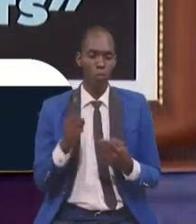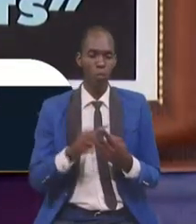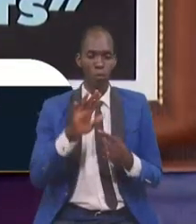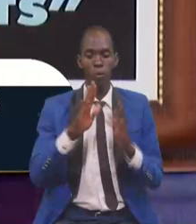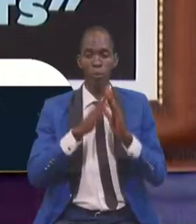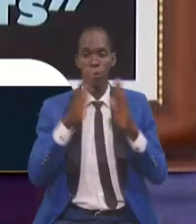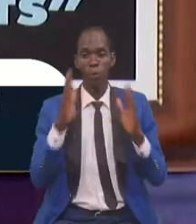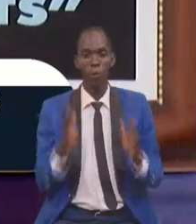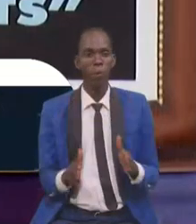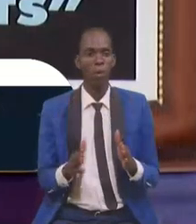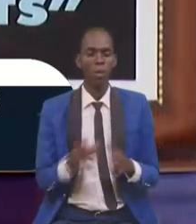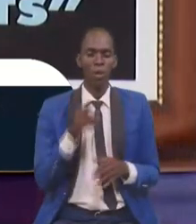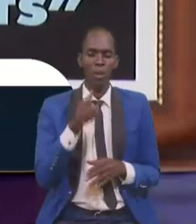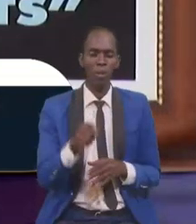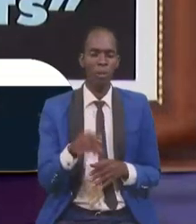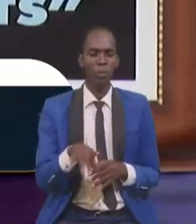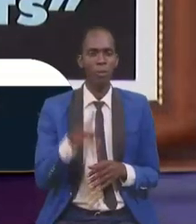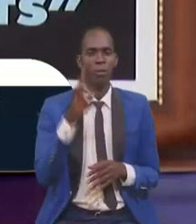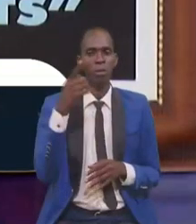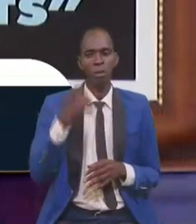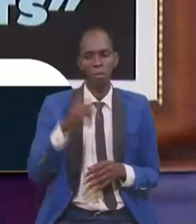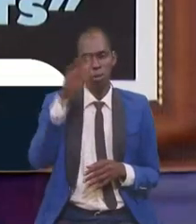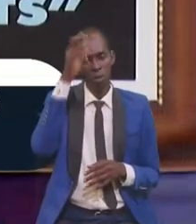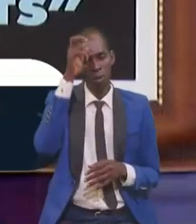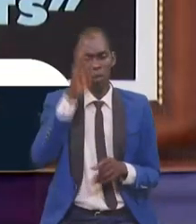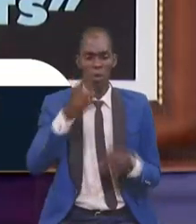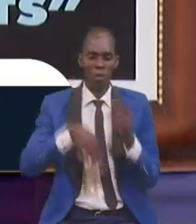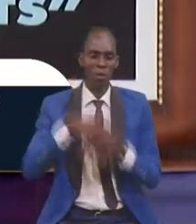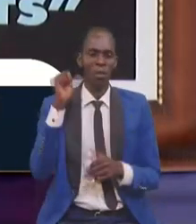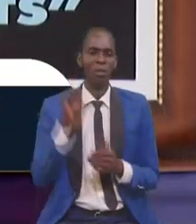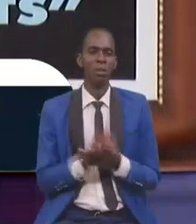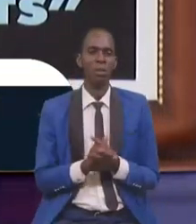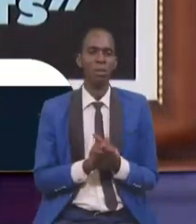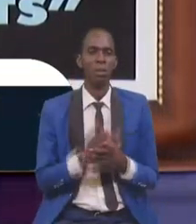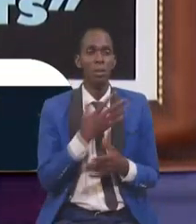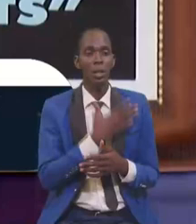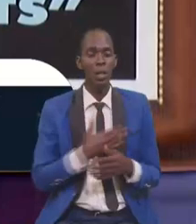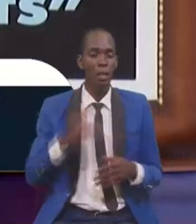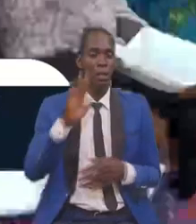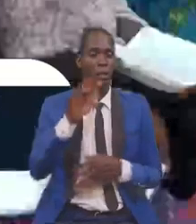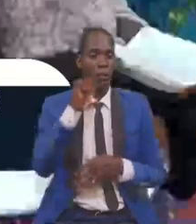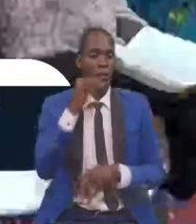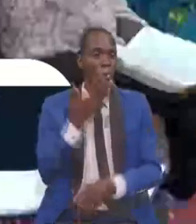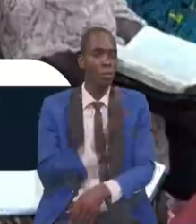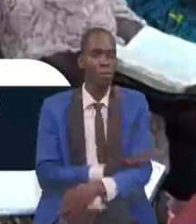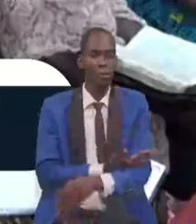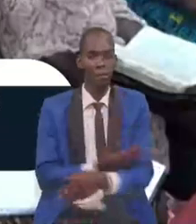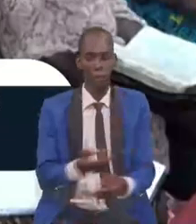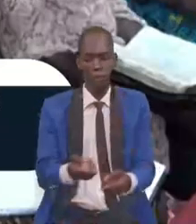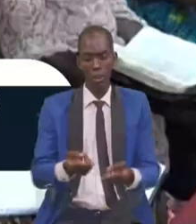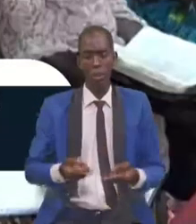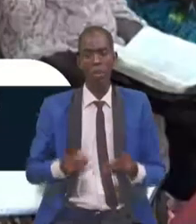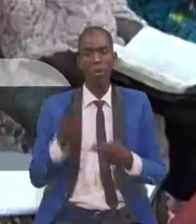sa maison, elle trouva l'enfant couché sur le lit, le démon